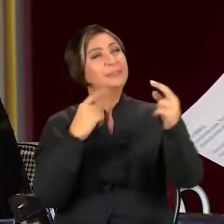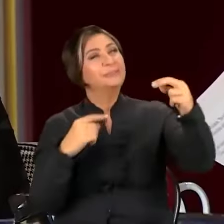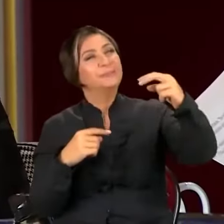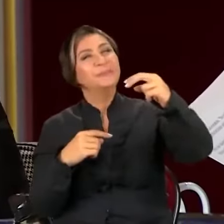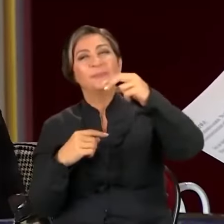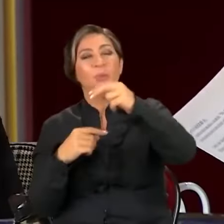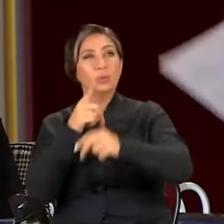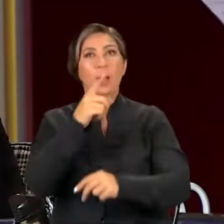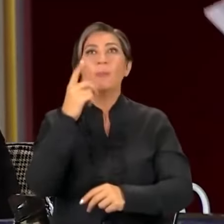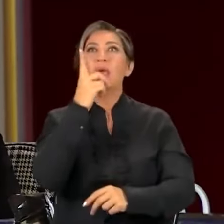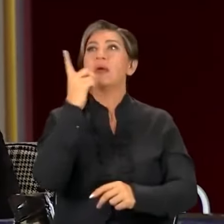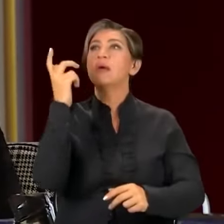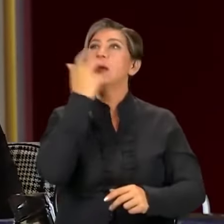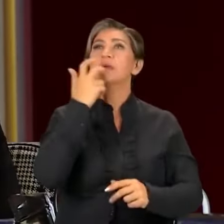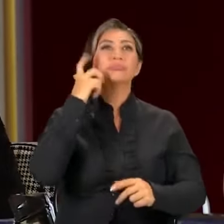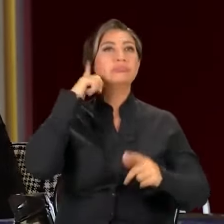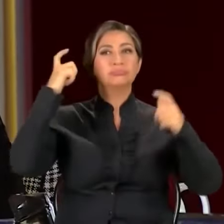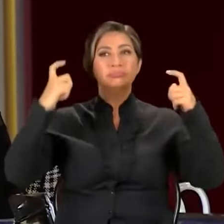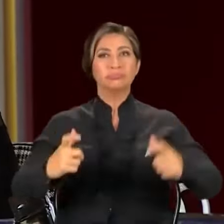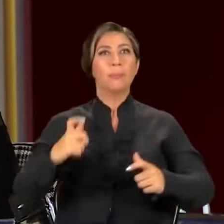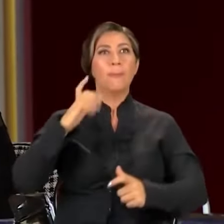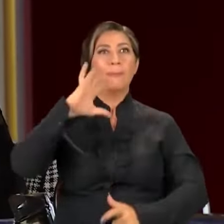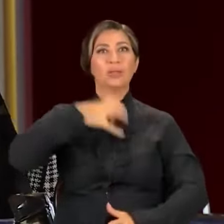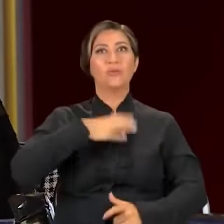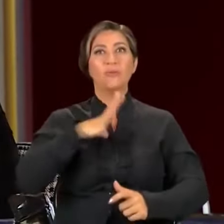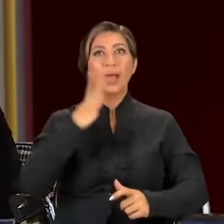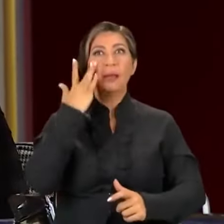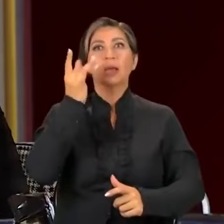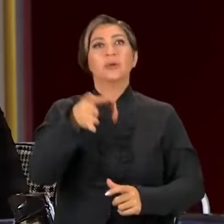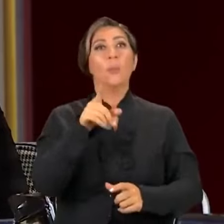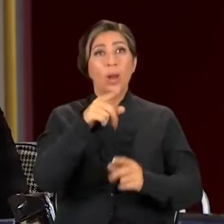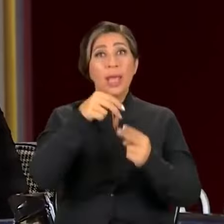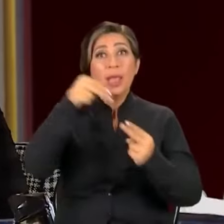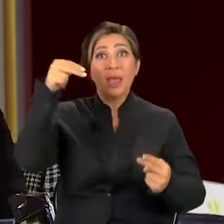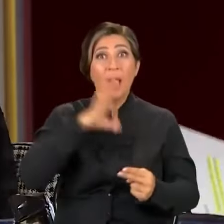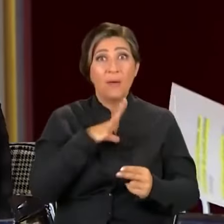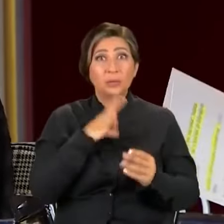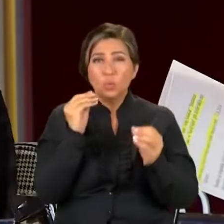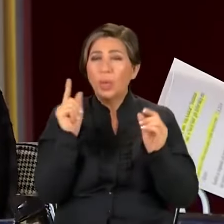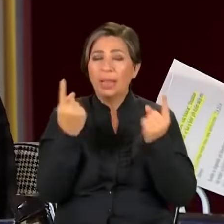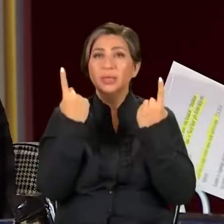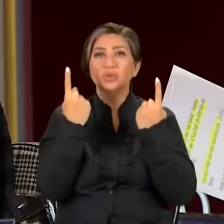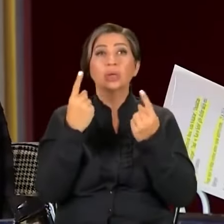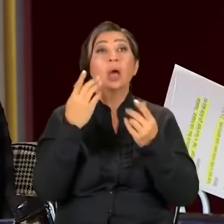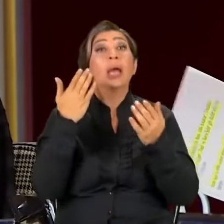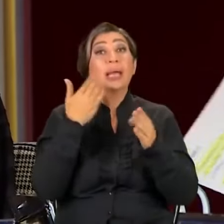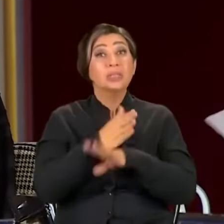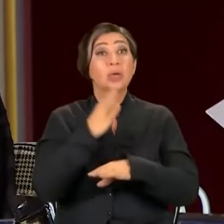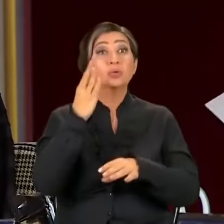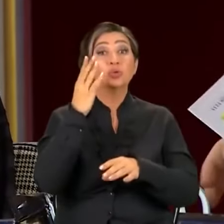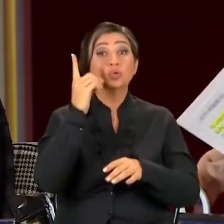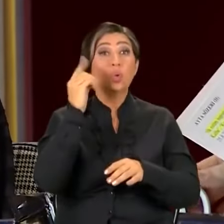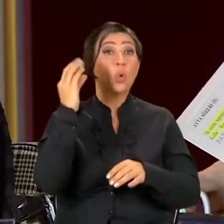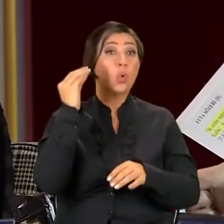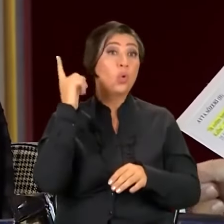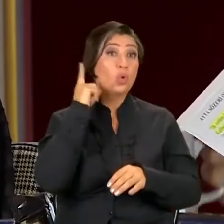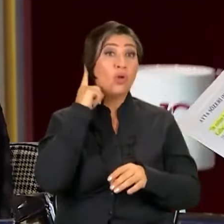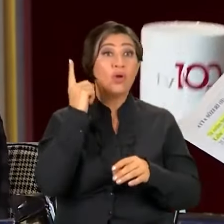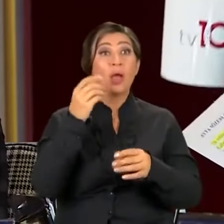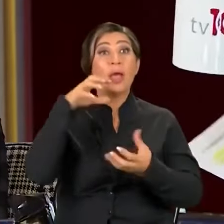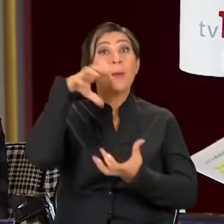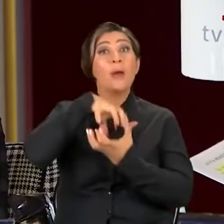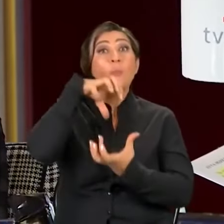ve orada bir gazino patronu vardır ve keşfedilir ya hayatında. Evet. Gerçekten böyle hikayeler var. Çok ilginç. Ayrıca da çok ünlü bir fast food